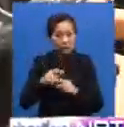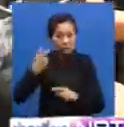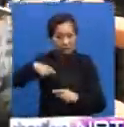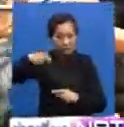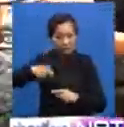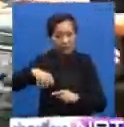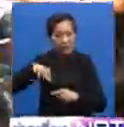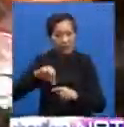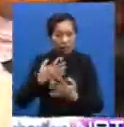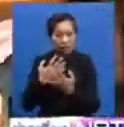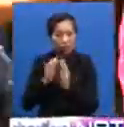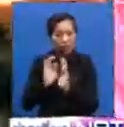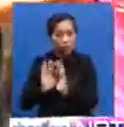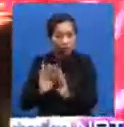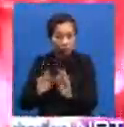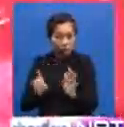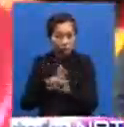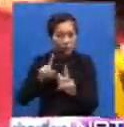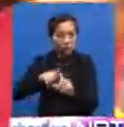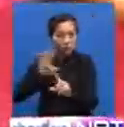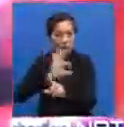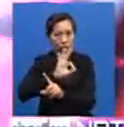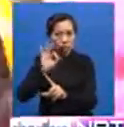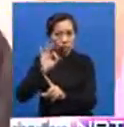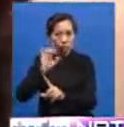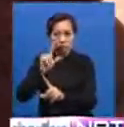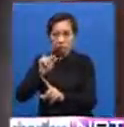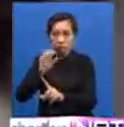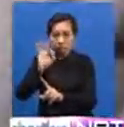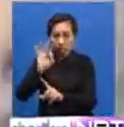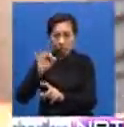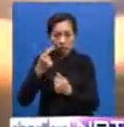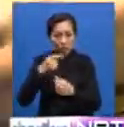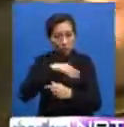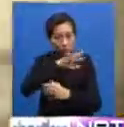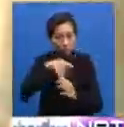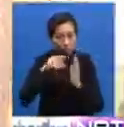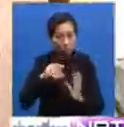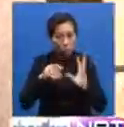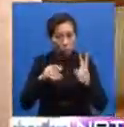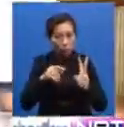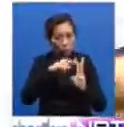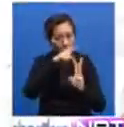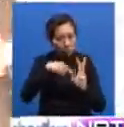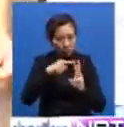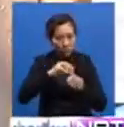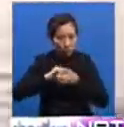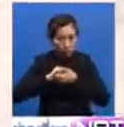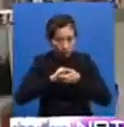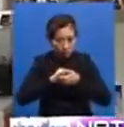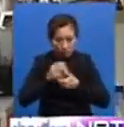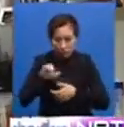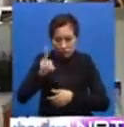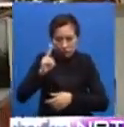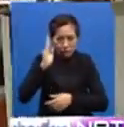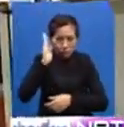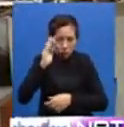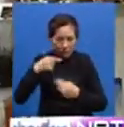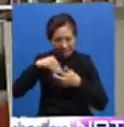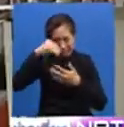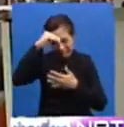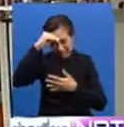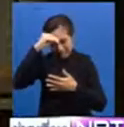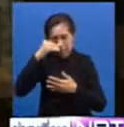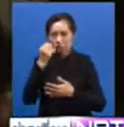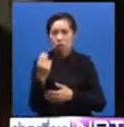ผลัดแรกในวันที่ 29กันยายนนี้ผู้ต้องหาทั้งหมดร่วมกันก่อเหตุยิงนายชิษณุพงศ์ศรีคทาและนาย